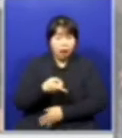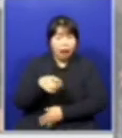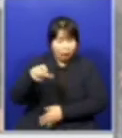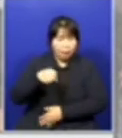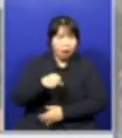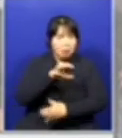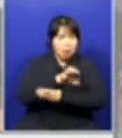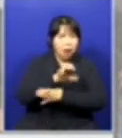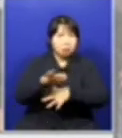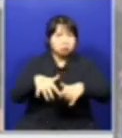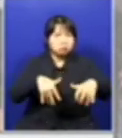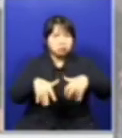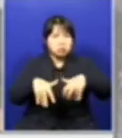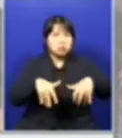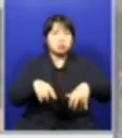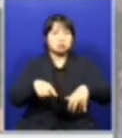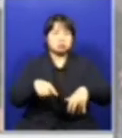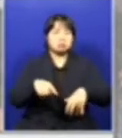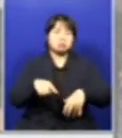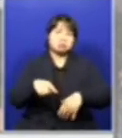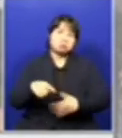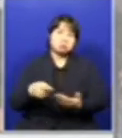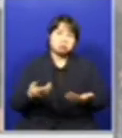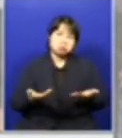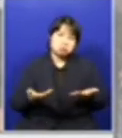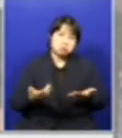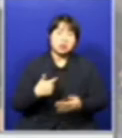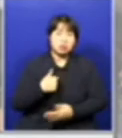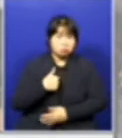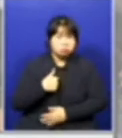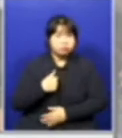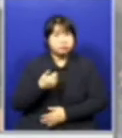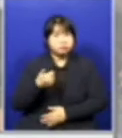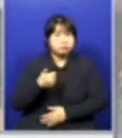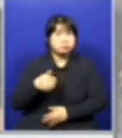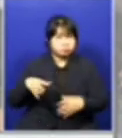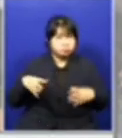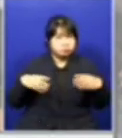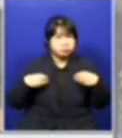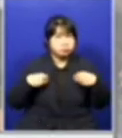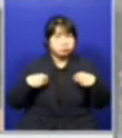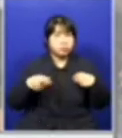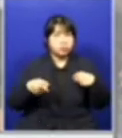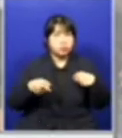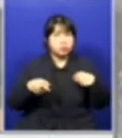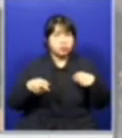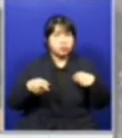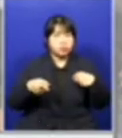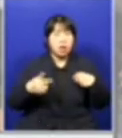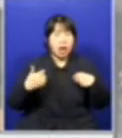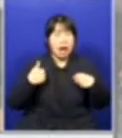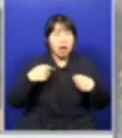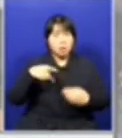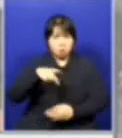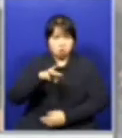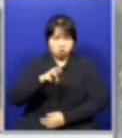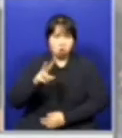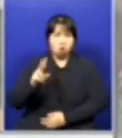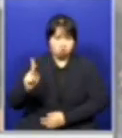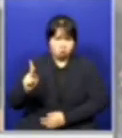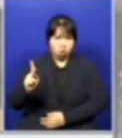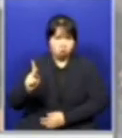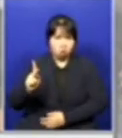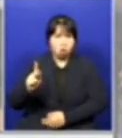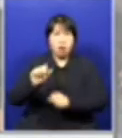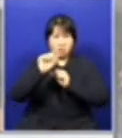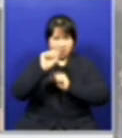เข็นพี่น้องประชาชนผมเห็นด้วยนะที่ท่านต้องออกพระราชกำหนด